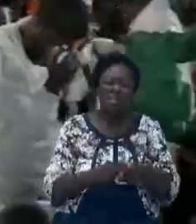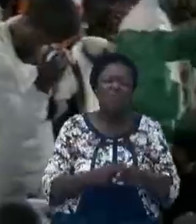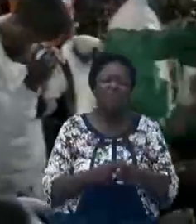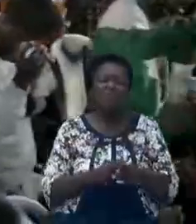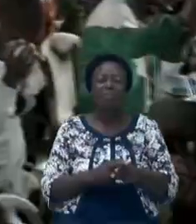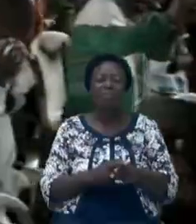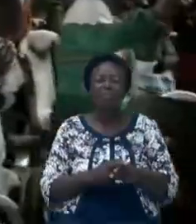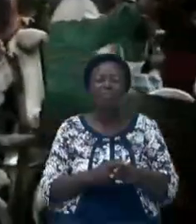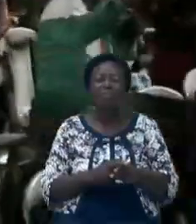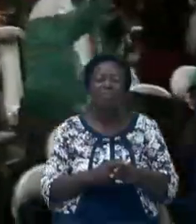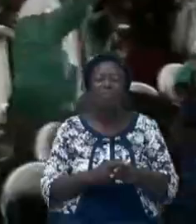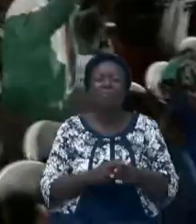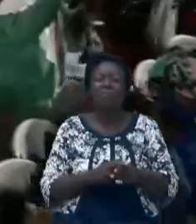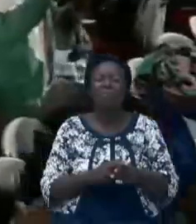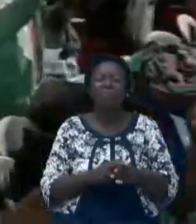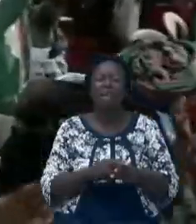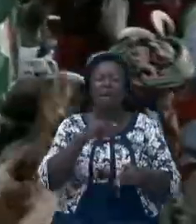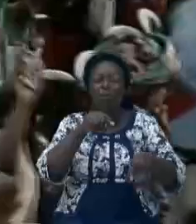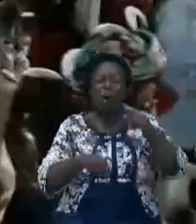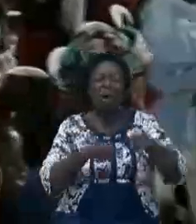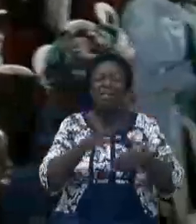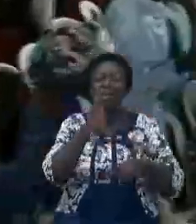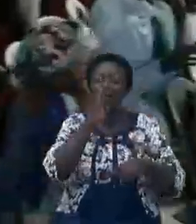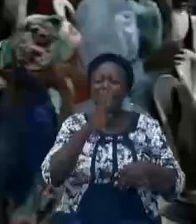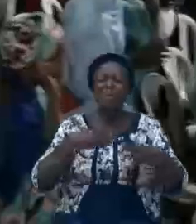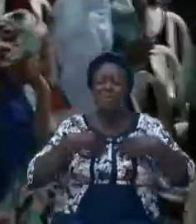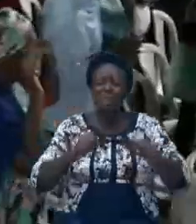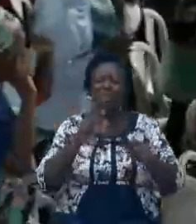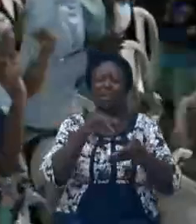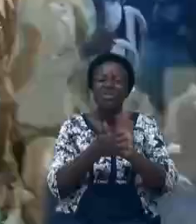soyez déry au nom de jésus